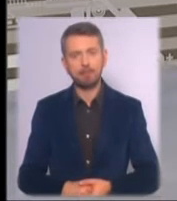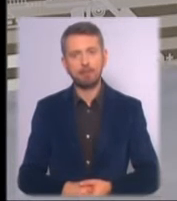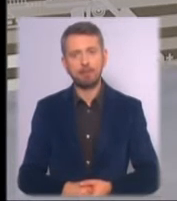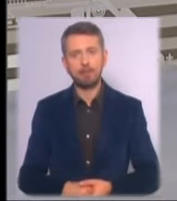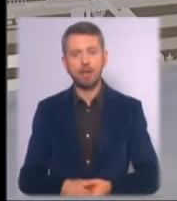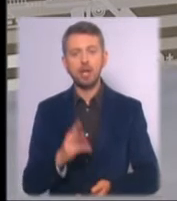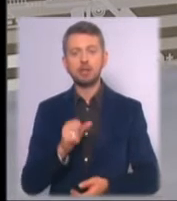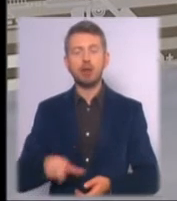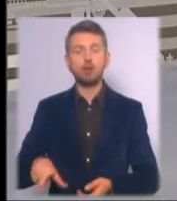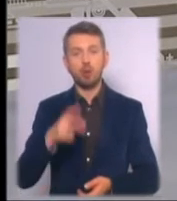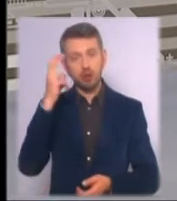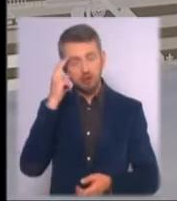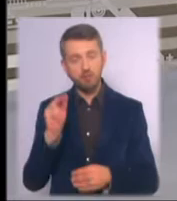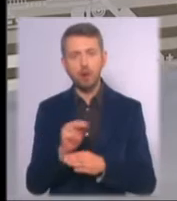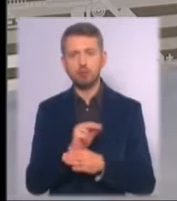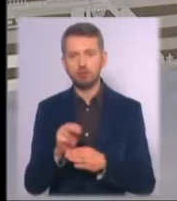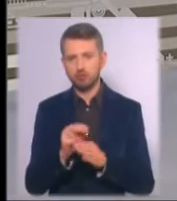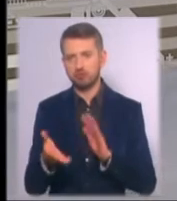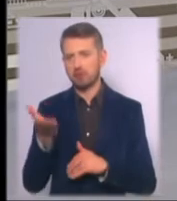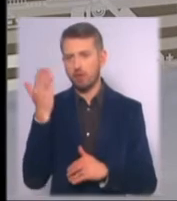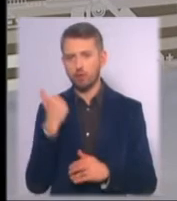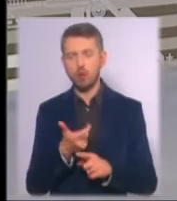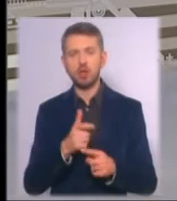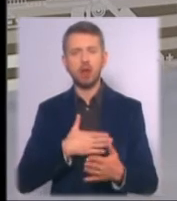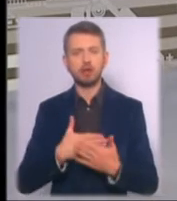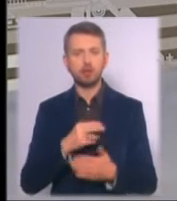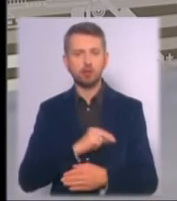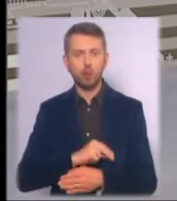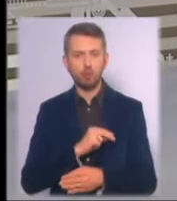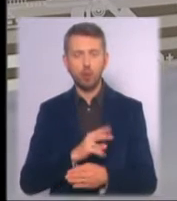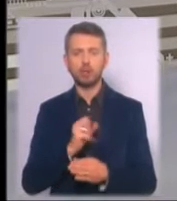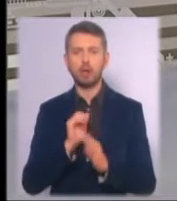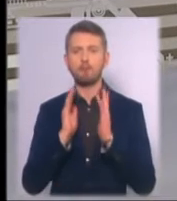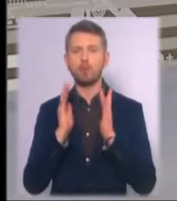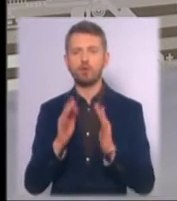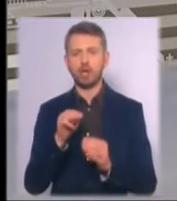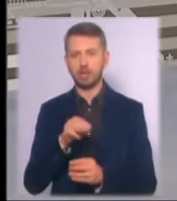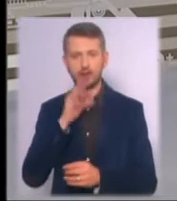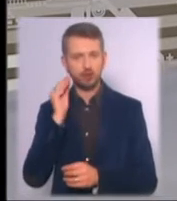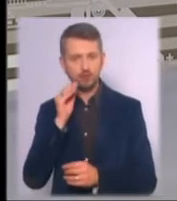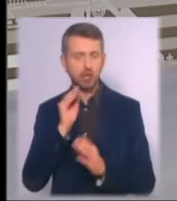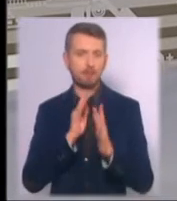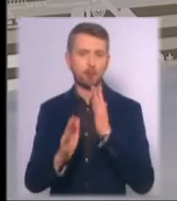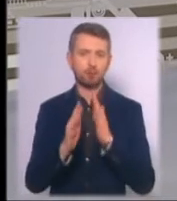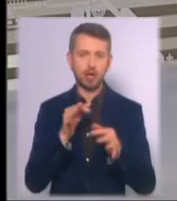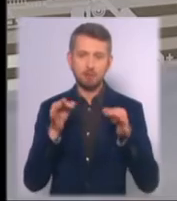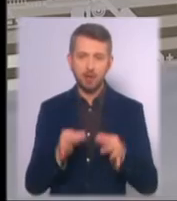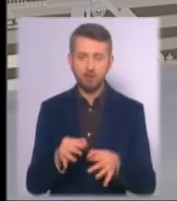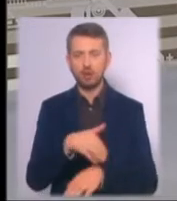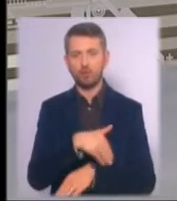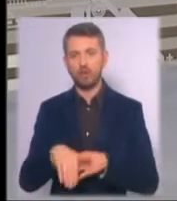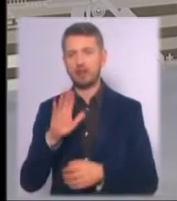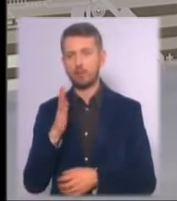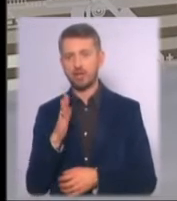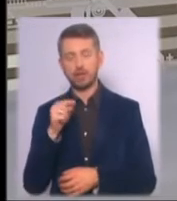На дорогах столиці лад наводять уже давно. Найактивніші роботи зараз тривають на бульварі Тараса Шевченка, на проспекті Правди та по вулиці Васильківській.